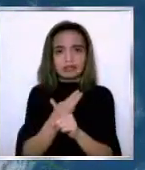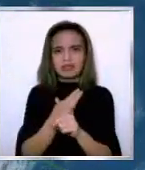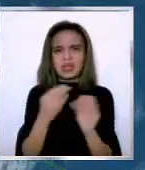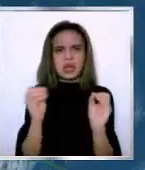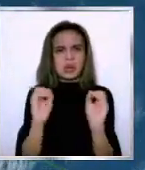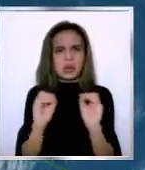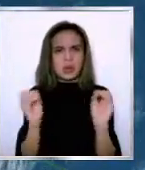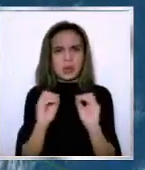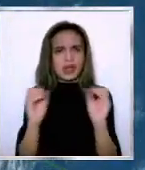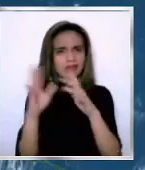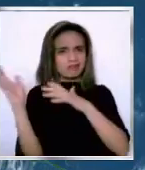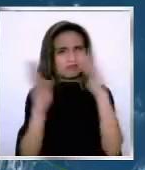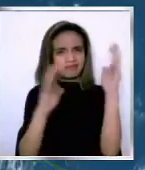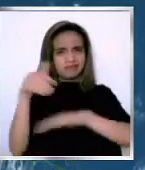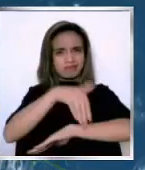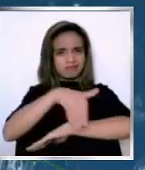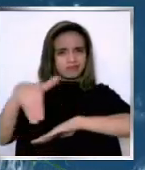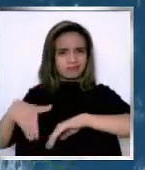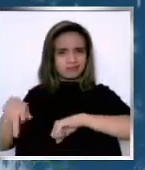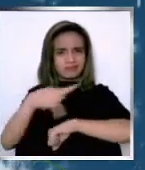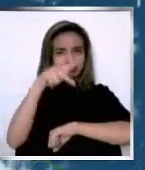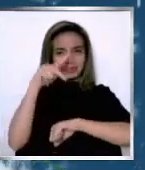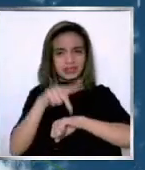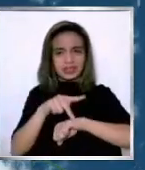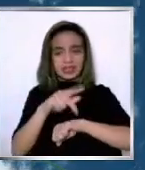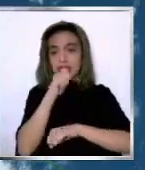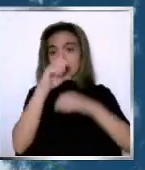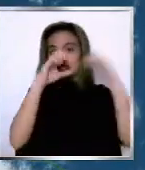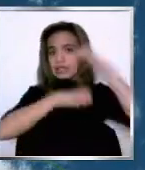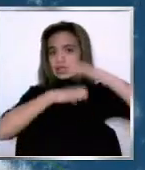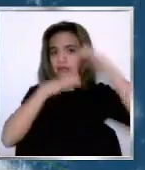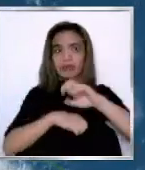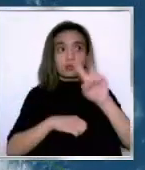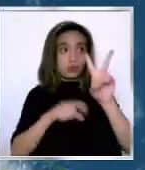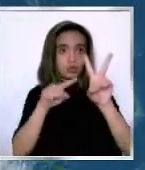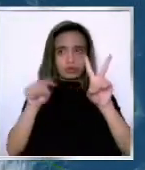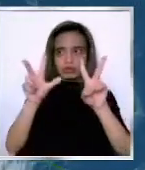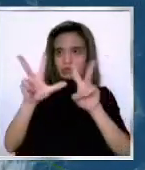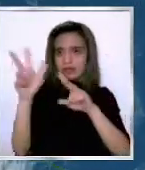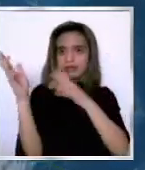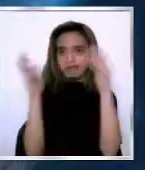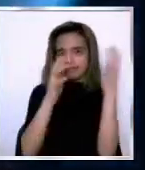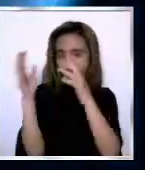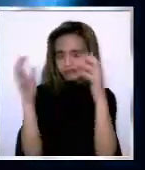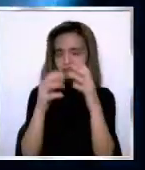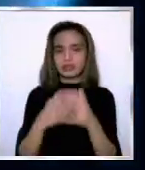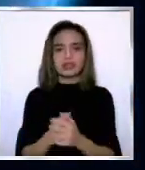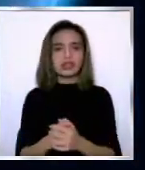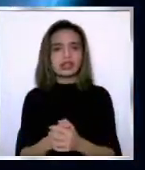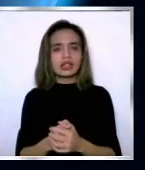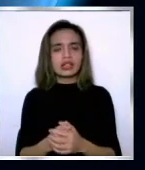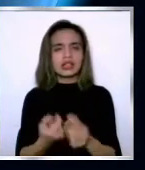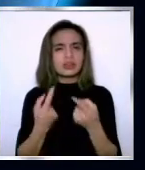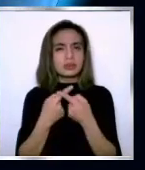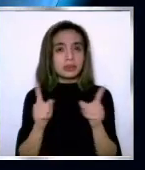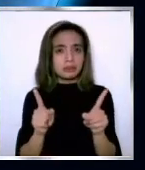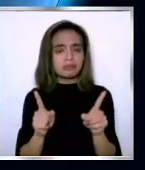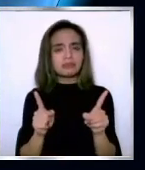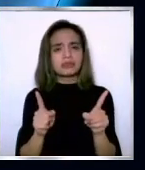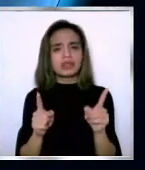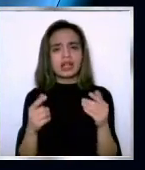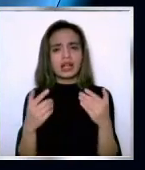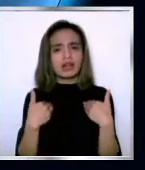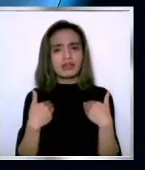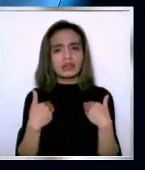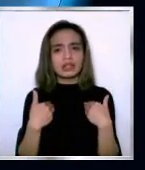PAR. Malayo po yan sa inaasahan na 2 o 3 bagyo kapag buwan ng November. Marahil, mga kapuso, may iba na nagtatanong